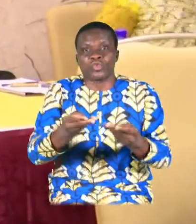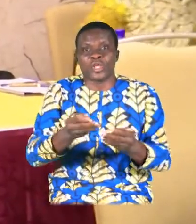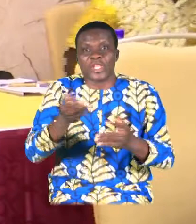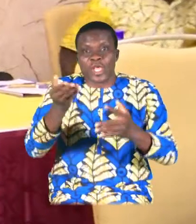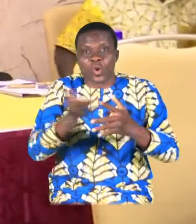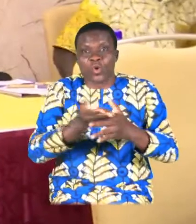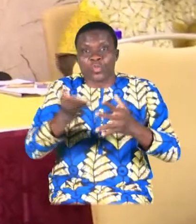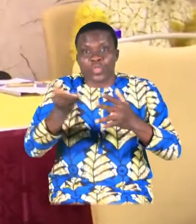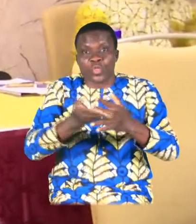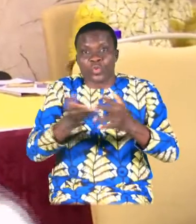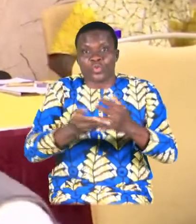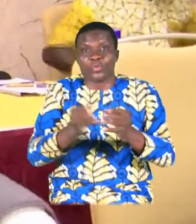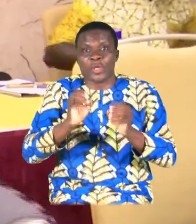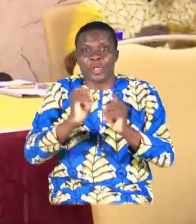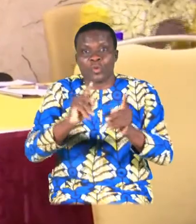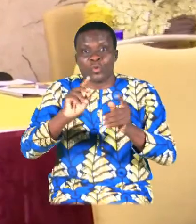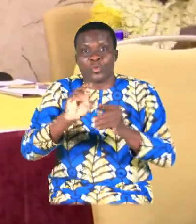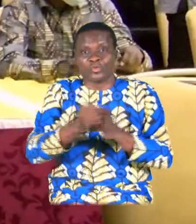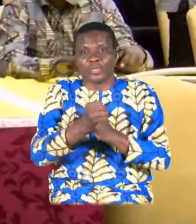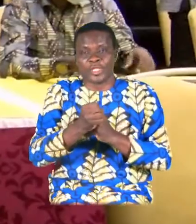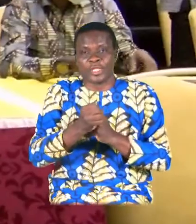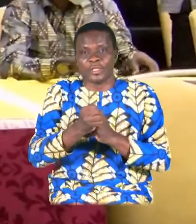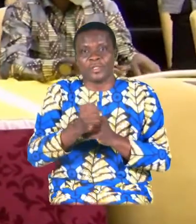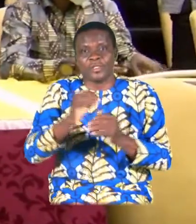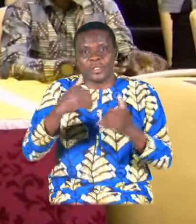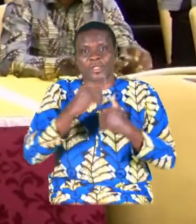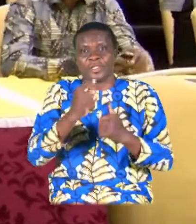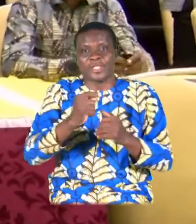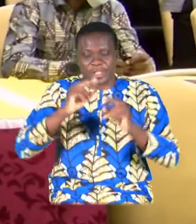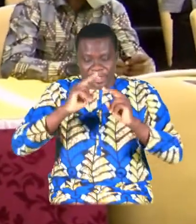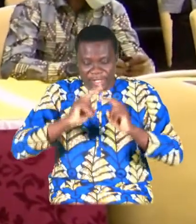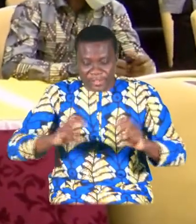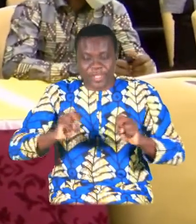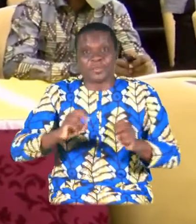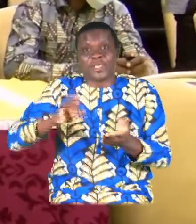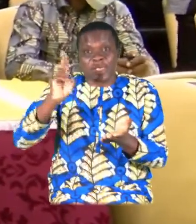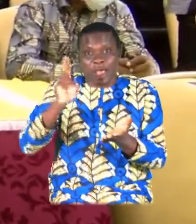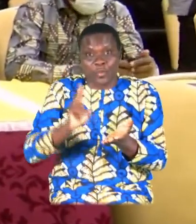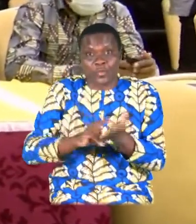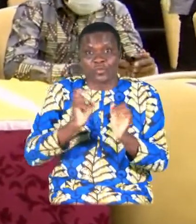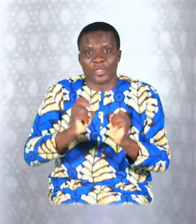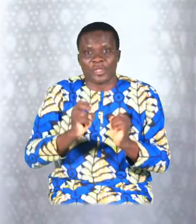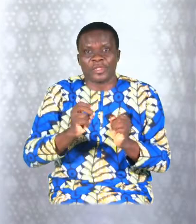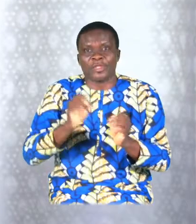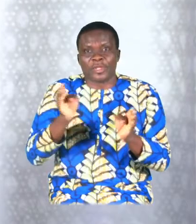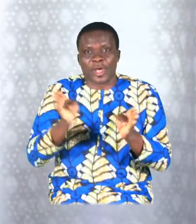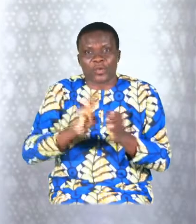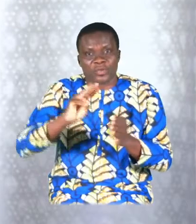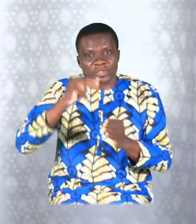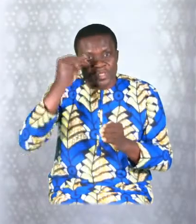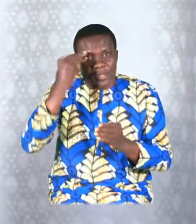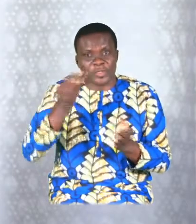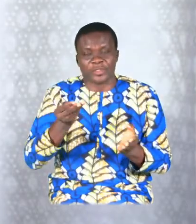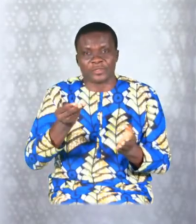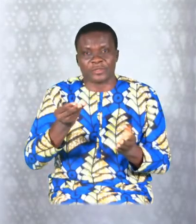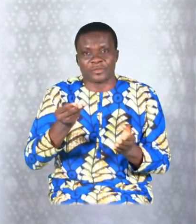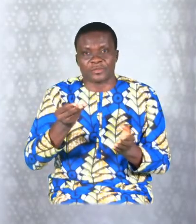document l'opportunité d'être examiné et approuvé en Conseil des ministres.